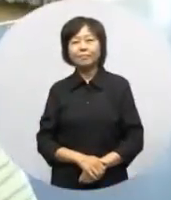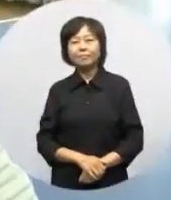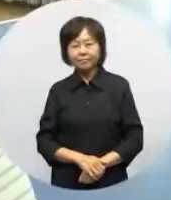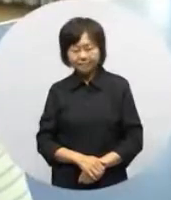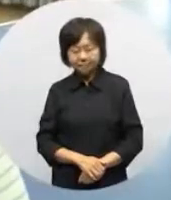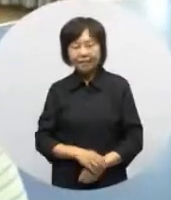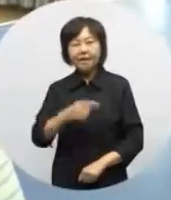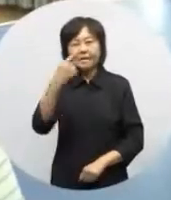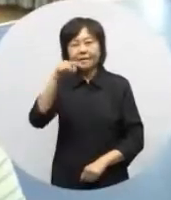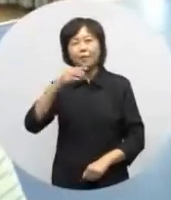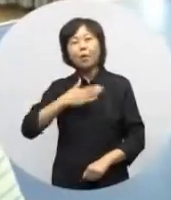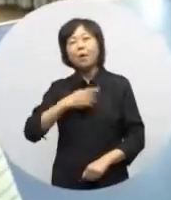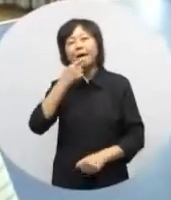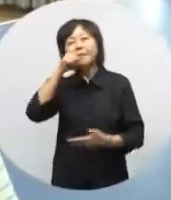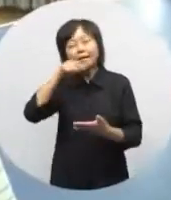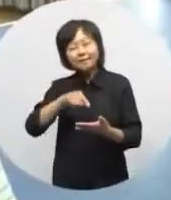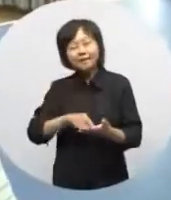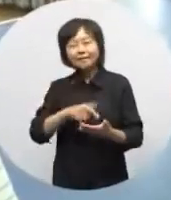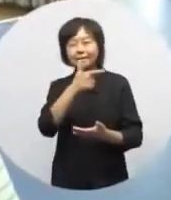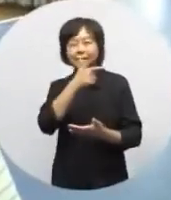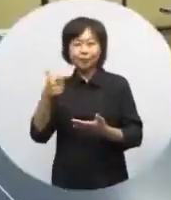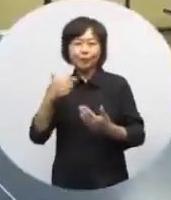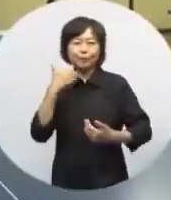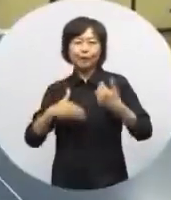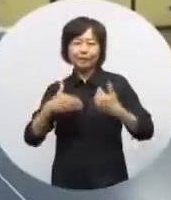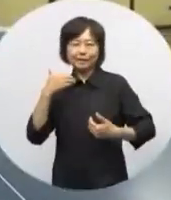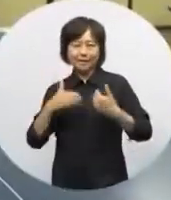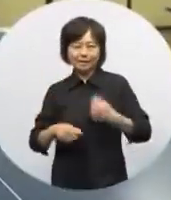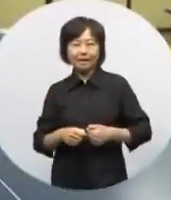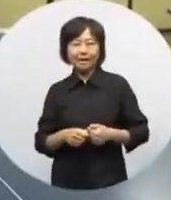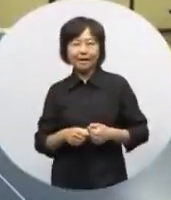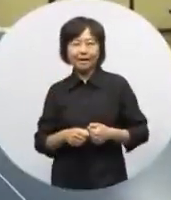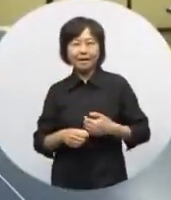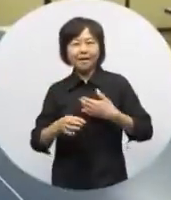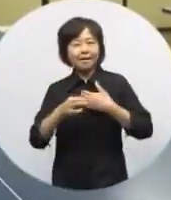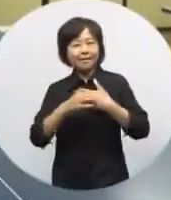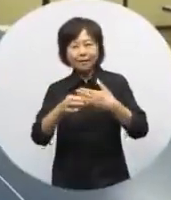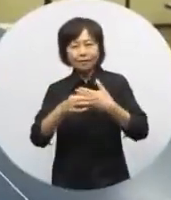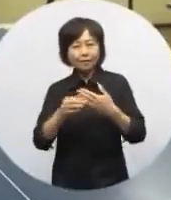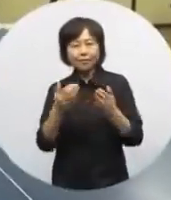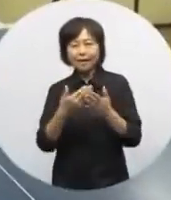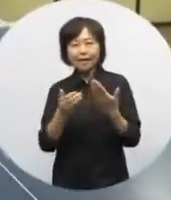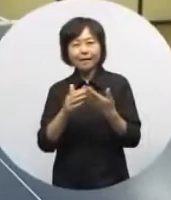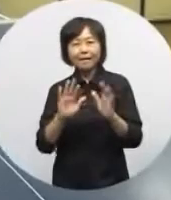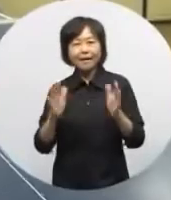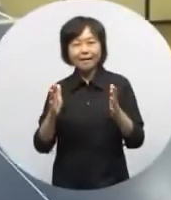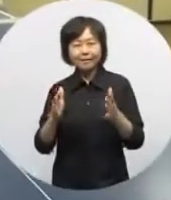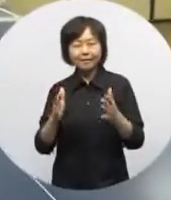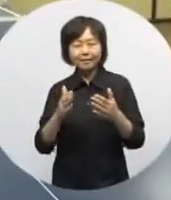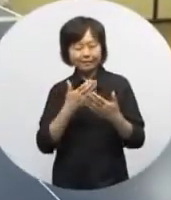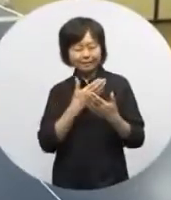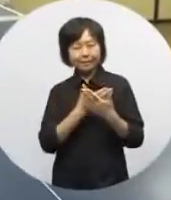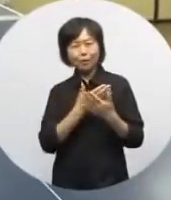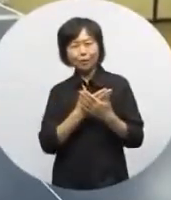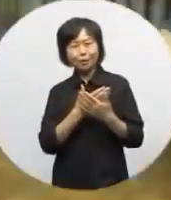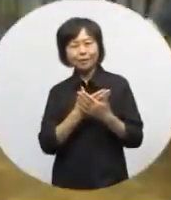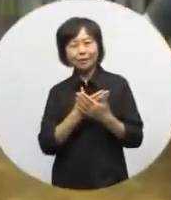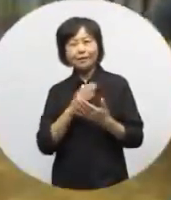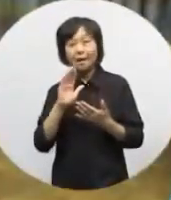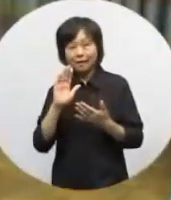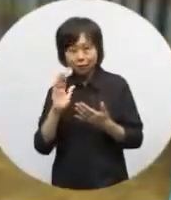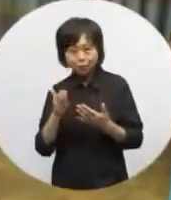よくわかりやすかったし、とても楽しかったです。なかったからドキドキしたけ